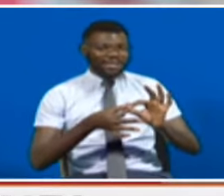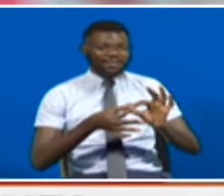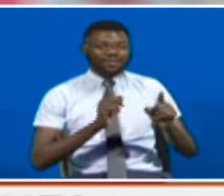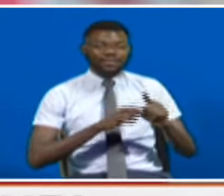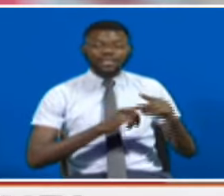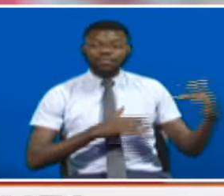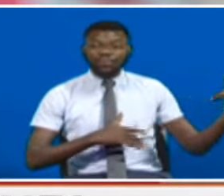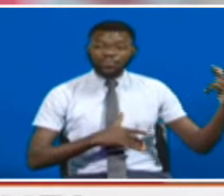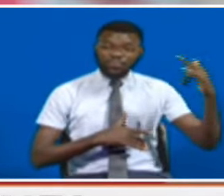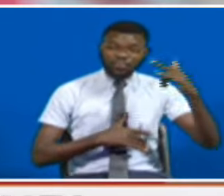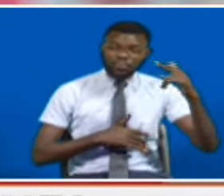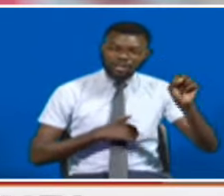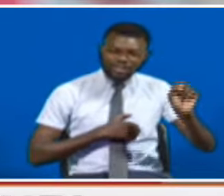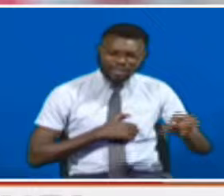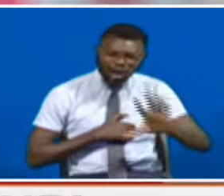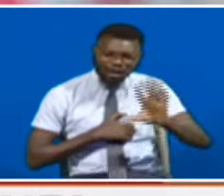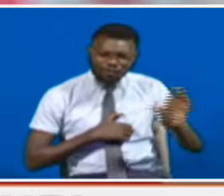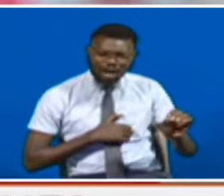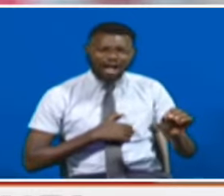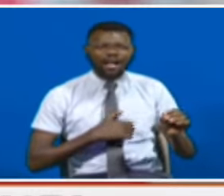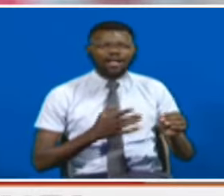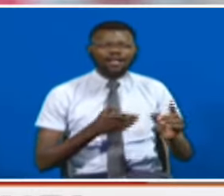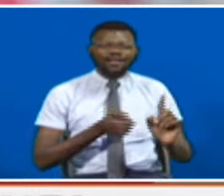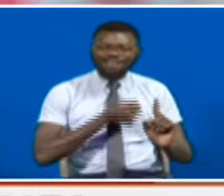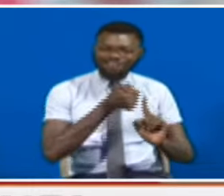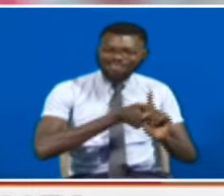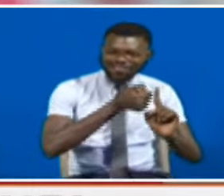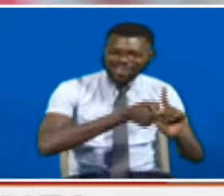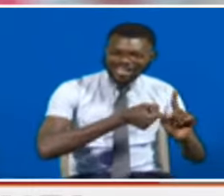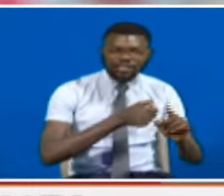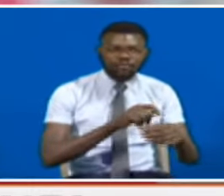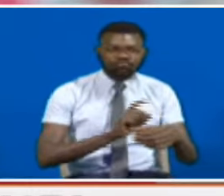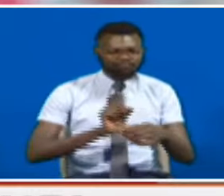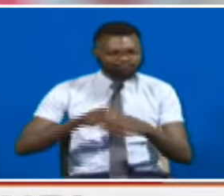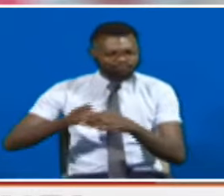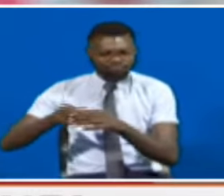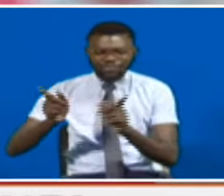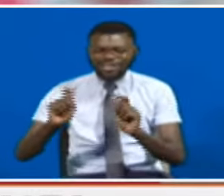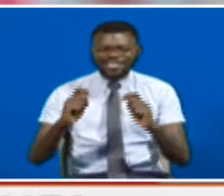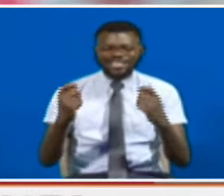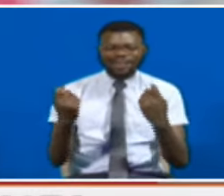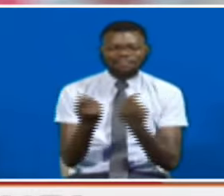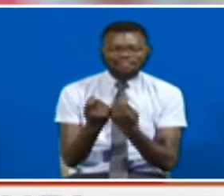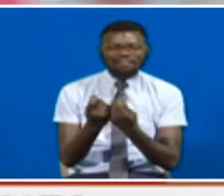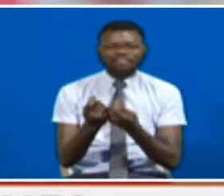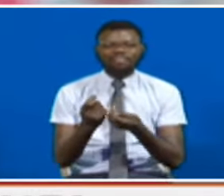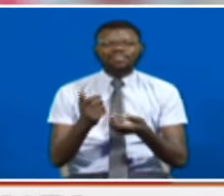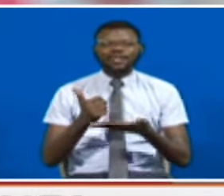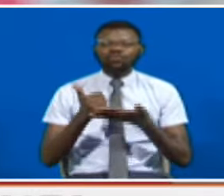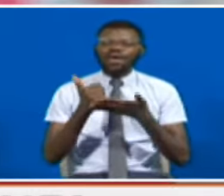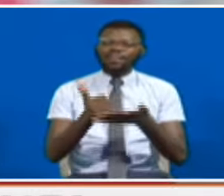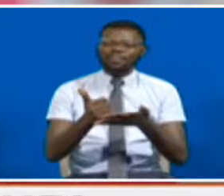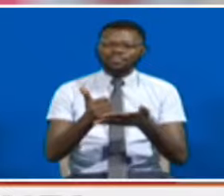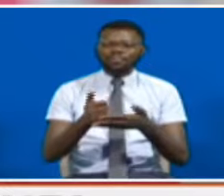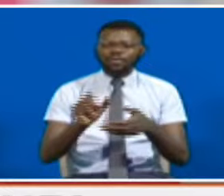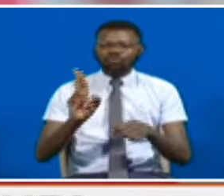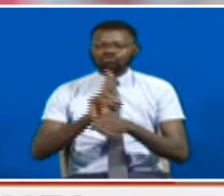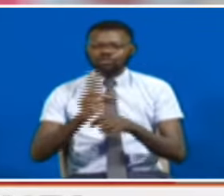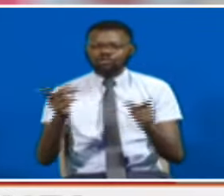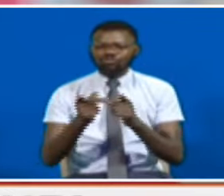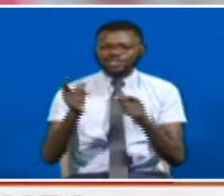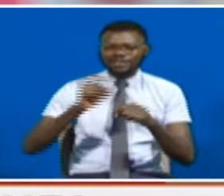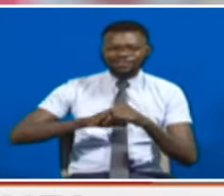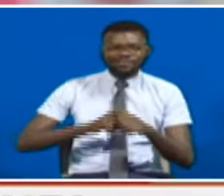South Africa, at least tungangane sisi wote, tuingie kwa hizo mateams. Hiyo ndio dream zetu ya kuloa time. Ndio twende